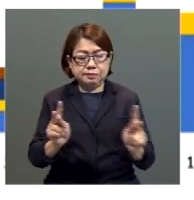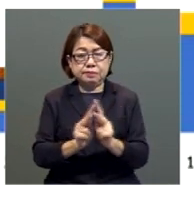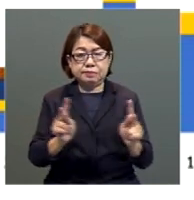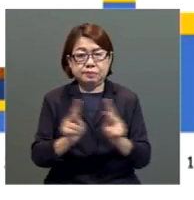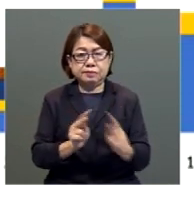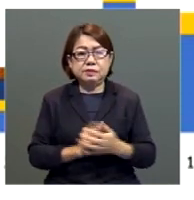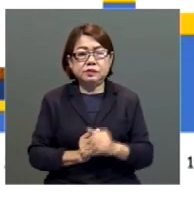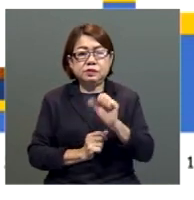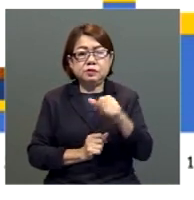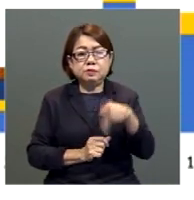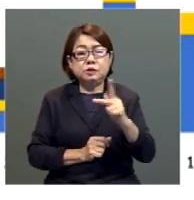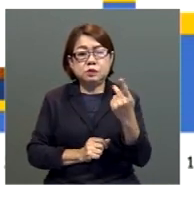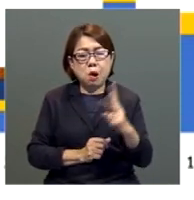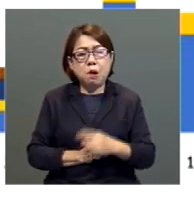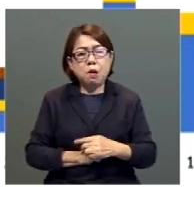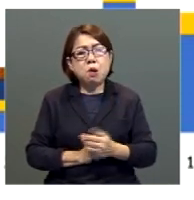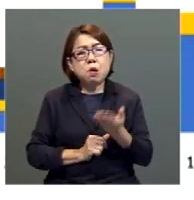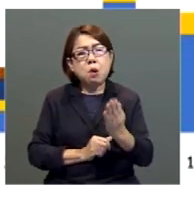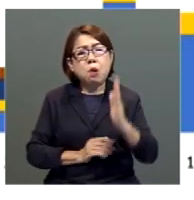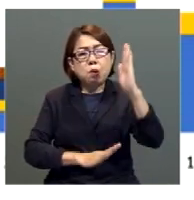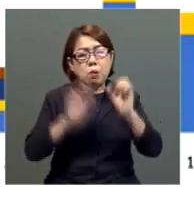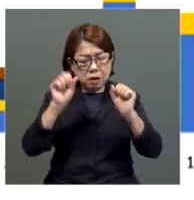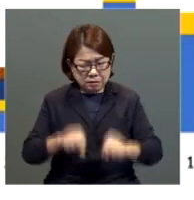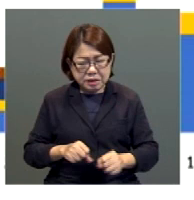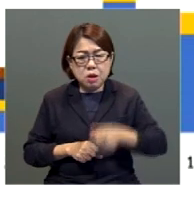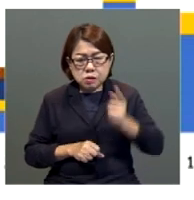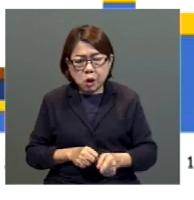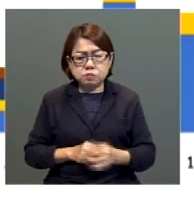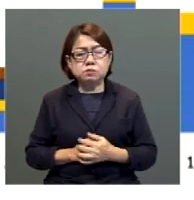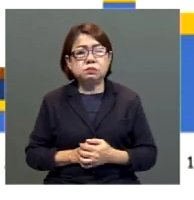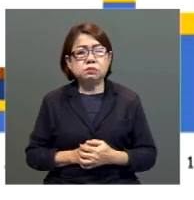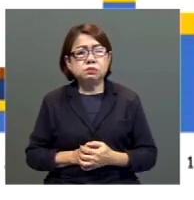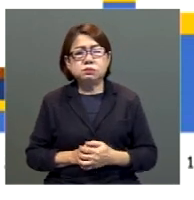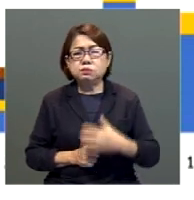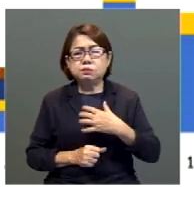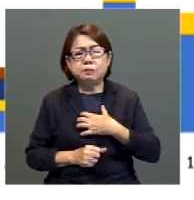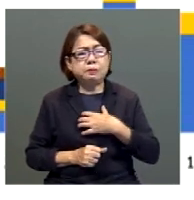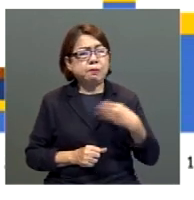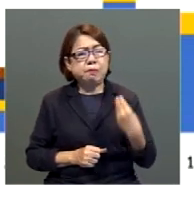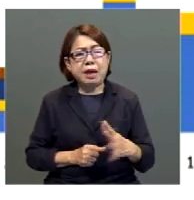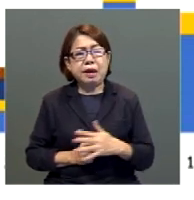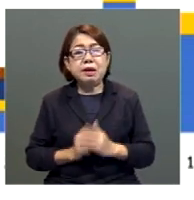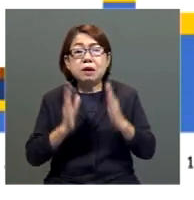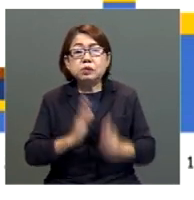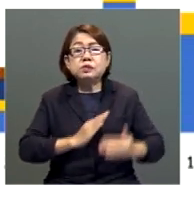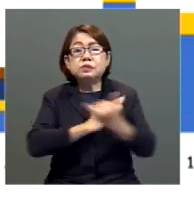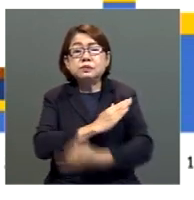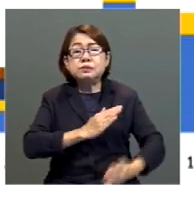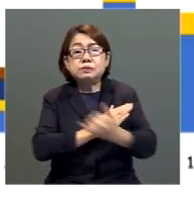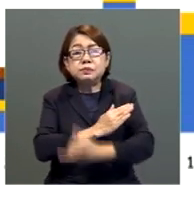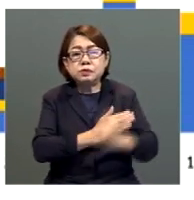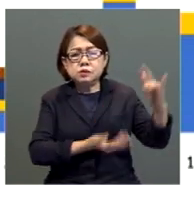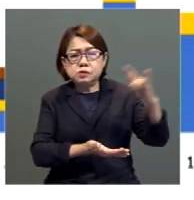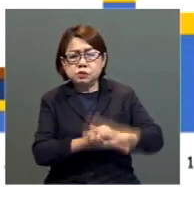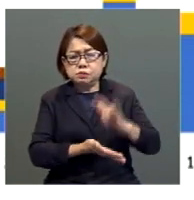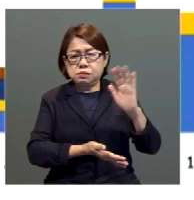สบคได้ให้มีมติว่าจะต้องชะลอการเดินทางของคนต่างชาติ